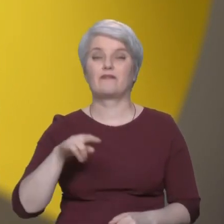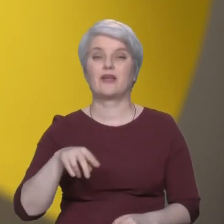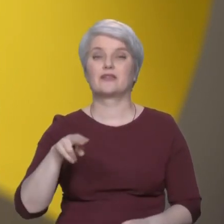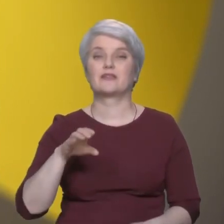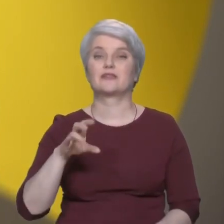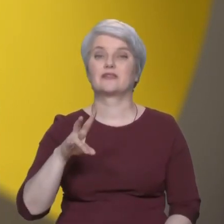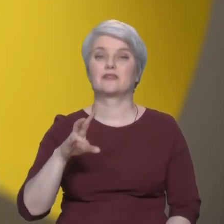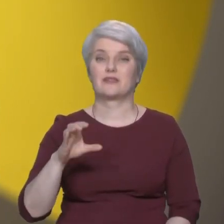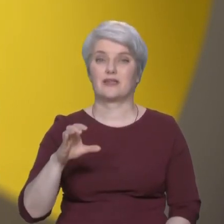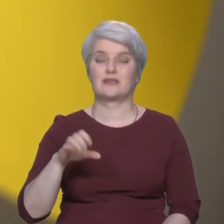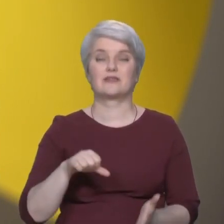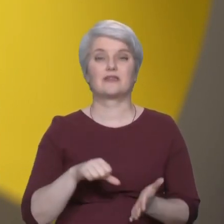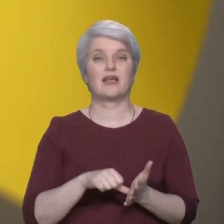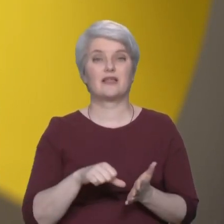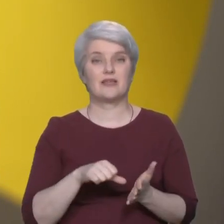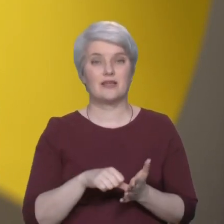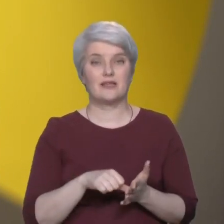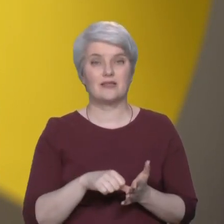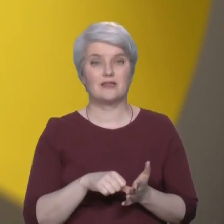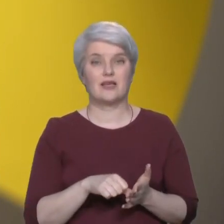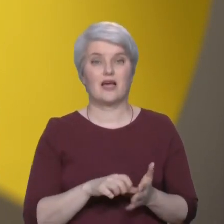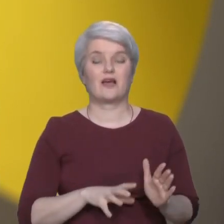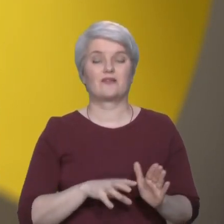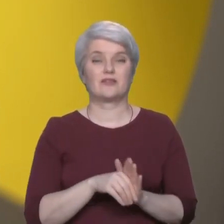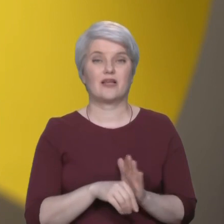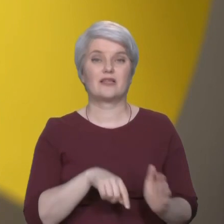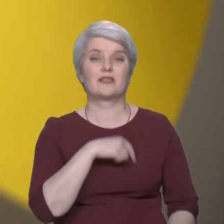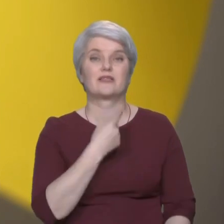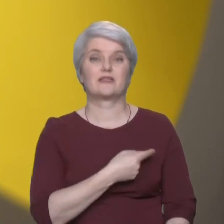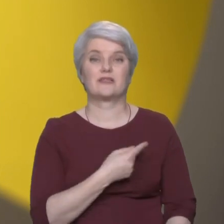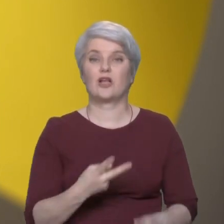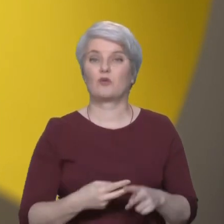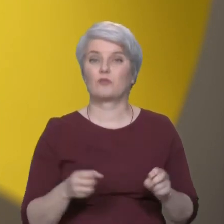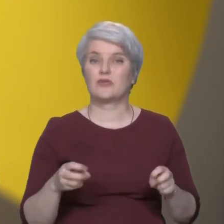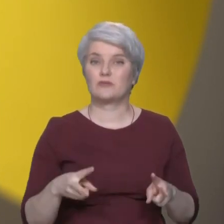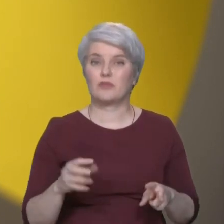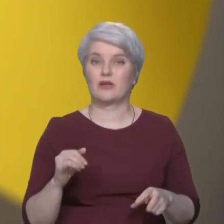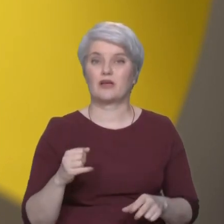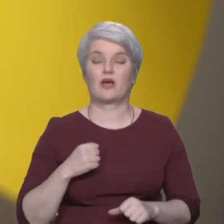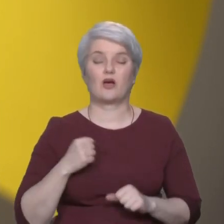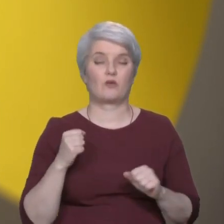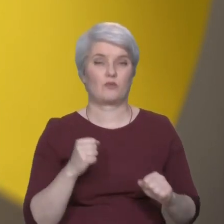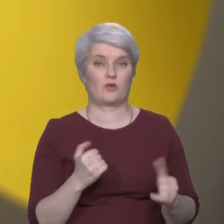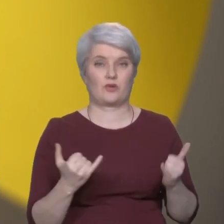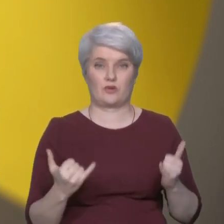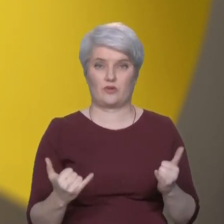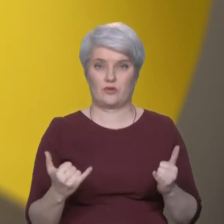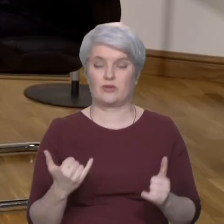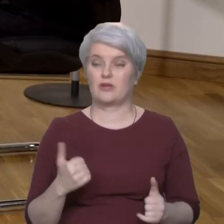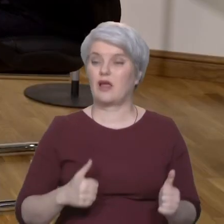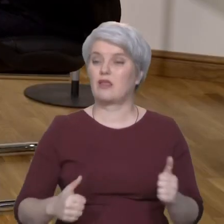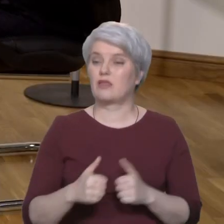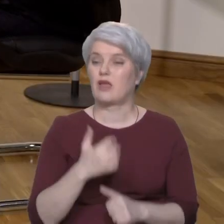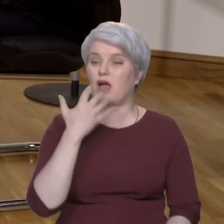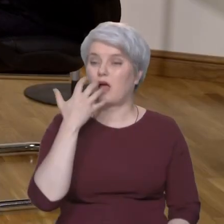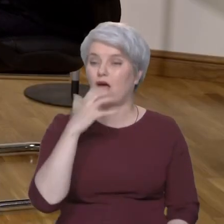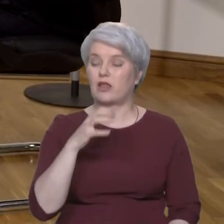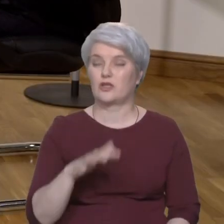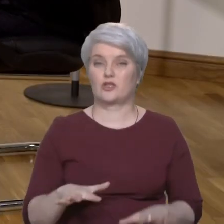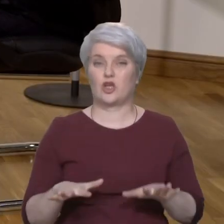ДСНС задіюється у складі Сил безпеки і оборони на сьогоднішній день. Зараз одна з найгарячіших точок